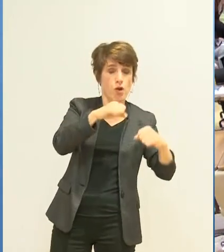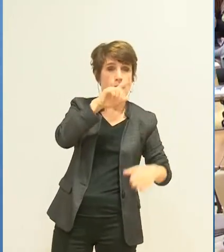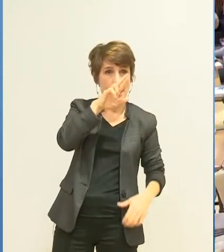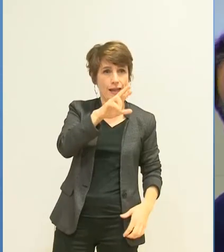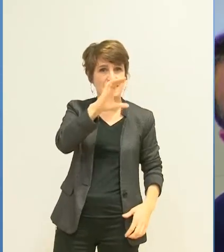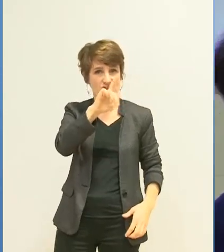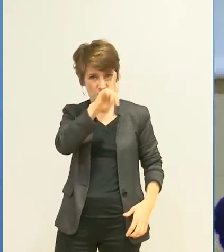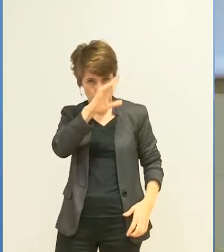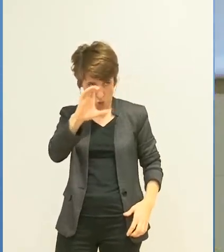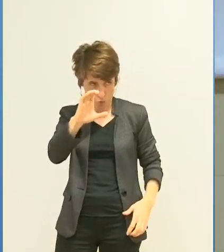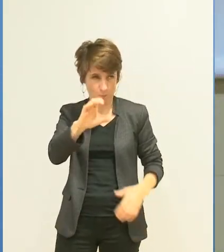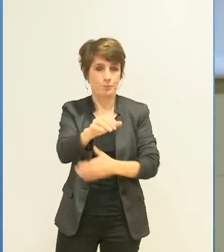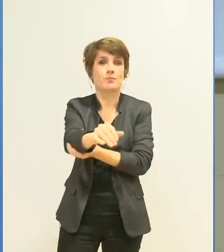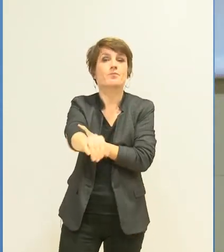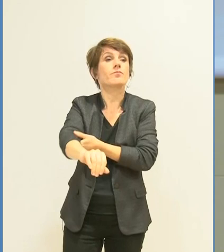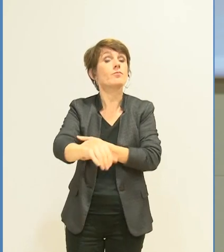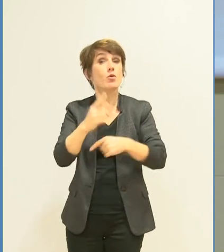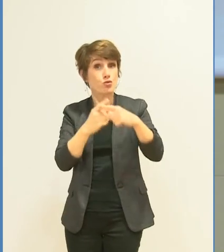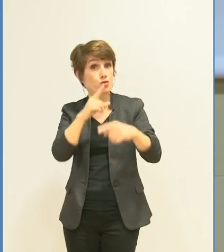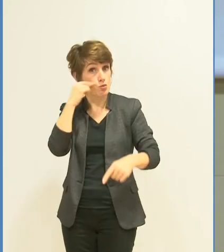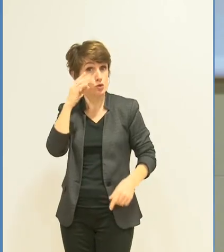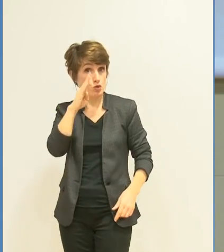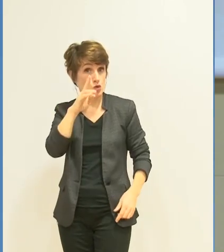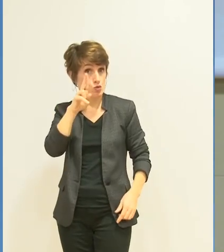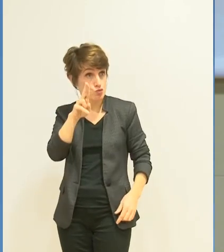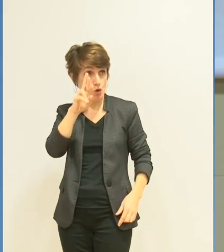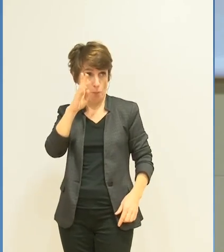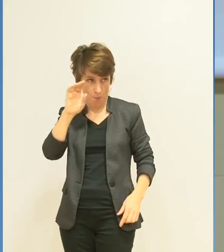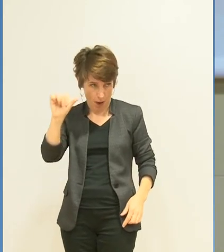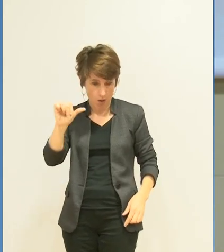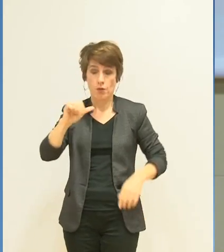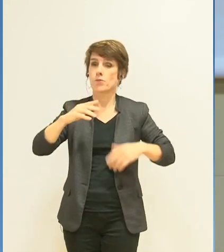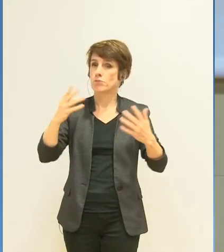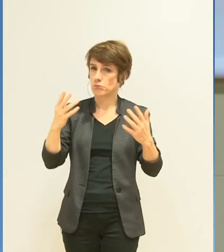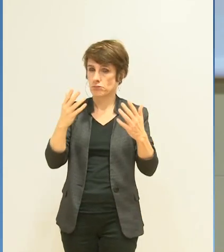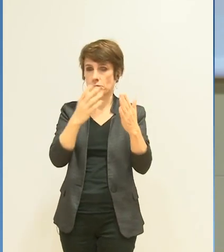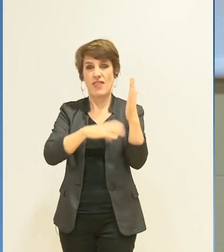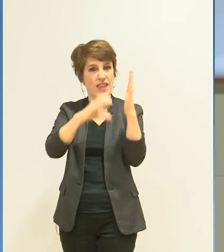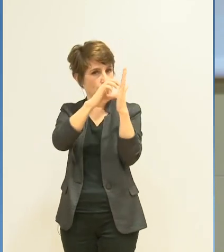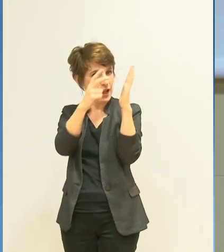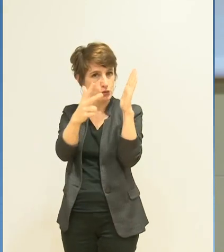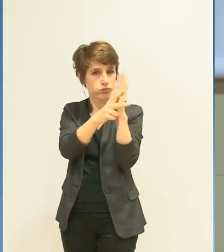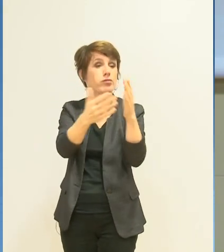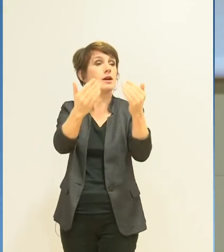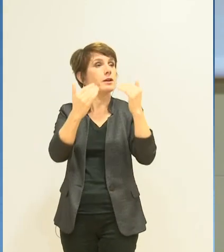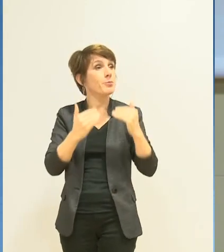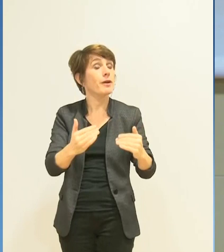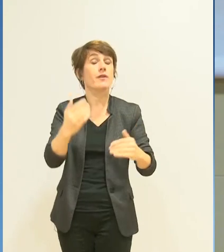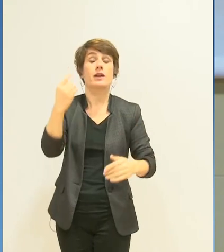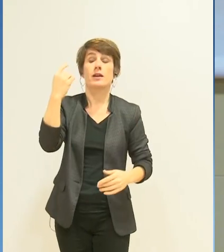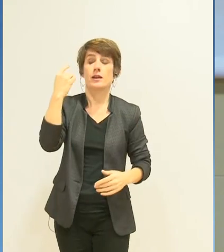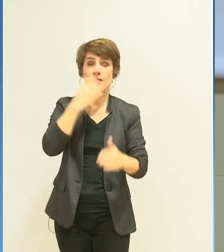et monsieur bur bas la délibération est donc adoptée nous passions à délibération numéro